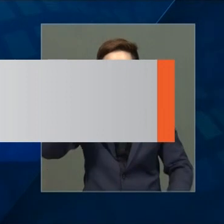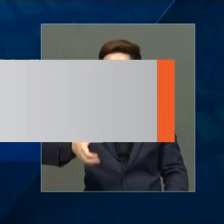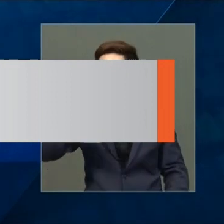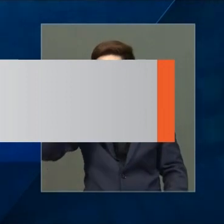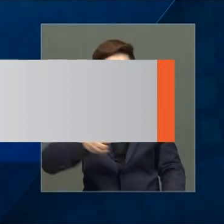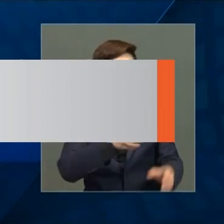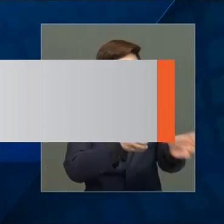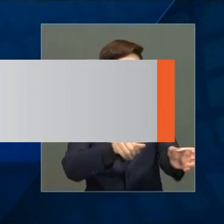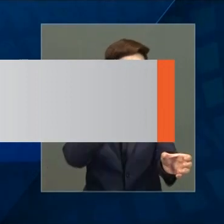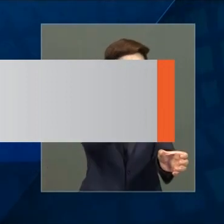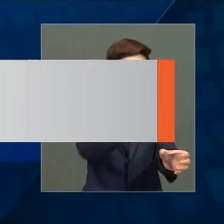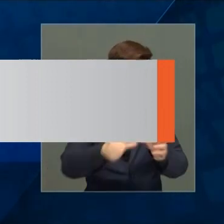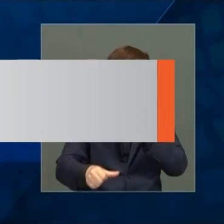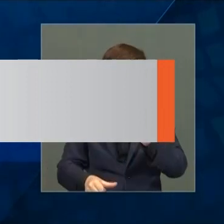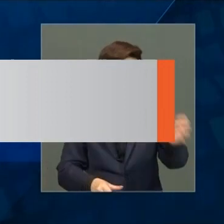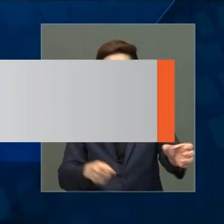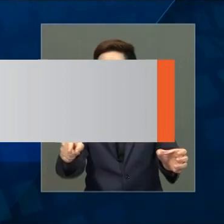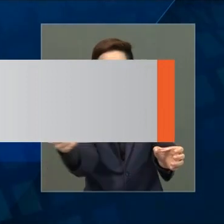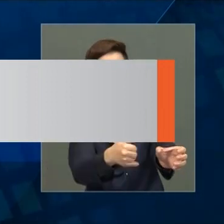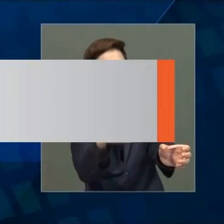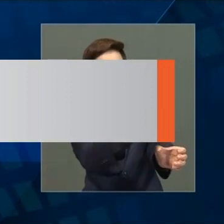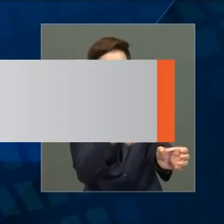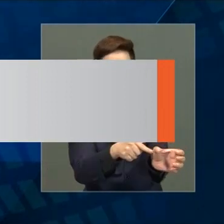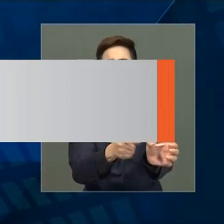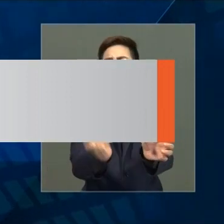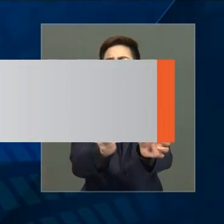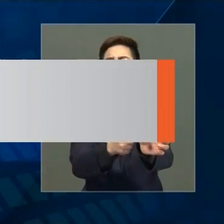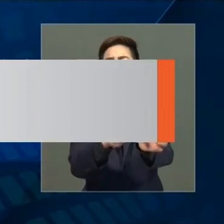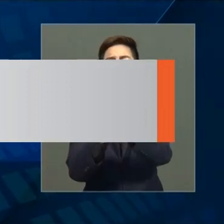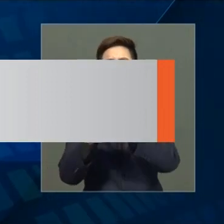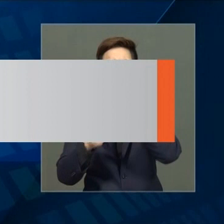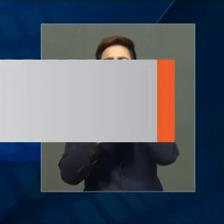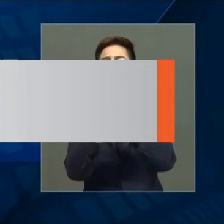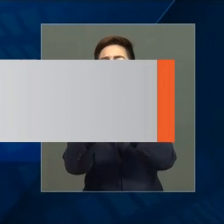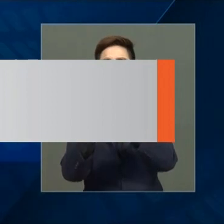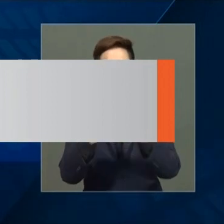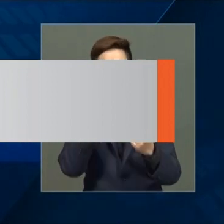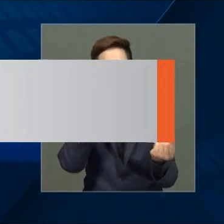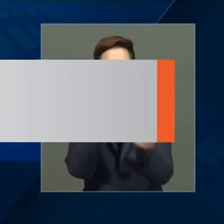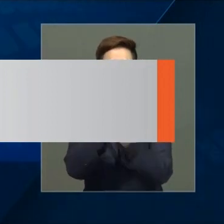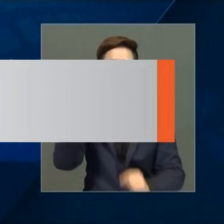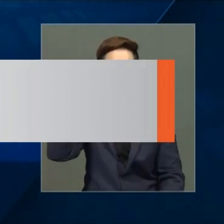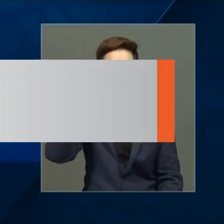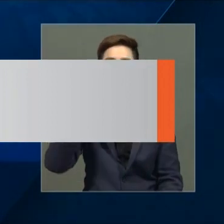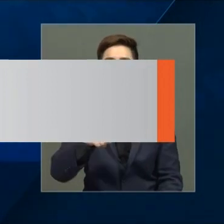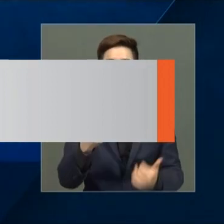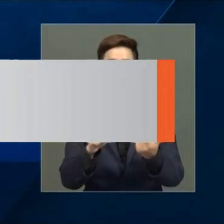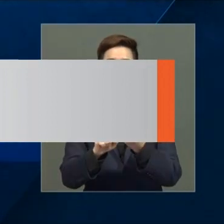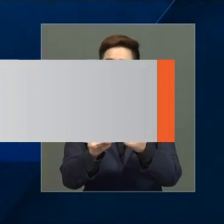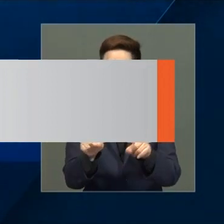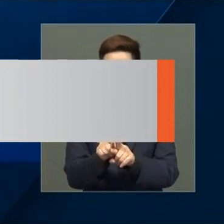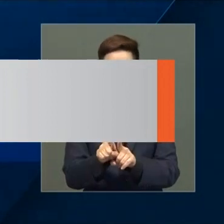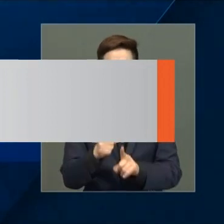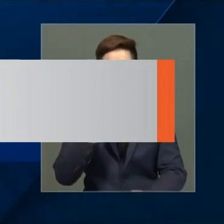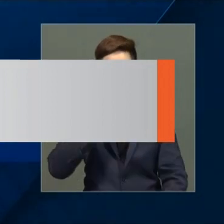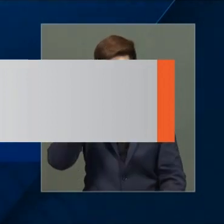แก้วเดียวกันนะคะอันนี้ก็จะเป็นสิ่งที่ค้นพบแล้วก็มีการรายงานเป็นระยะนะคะทำให้เราเนี่ย